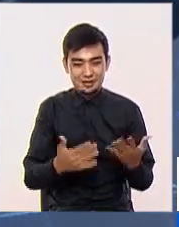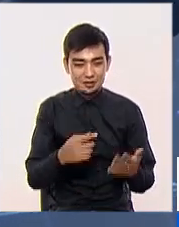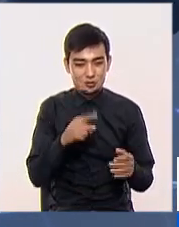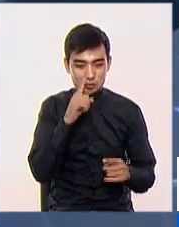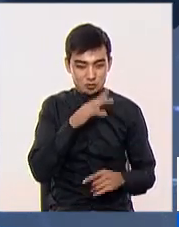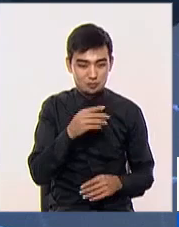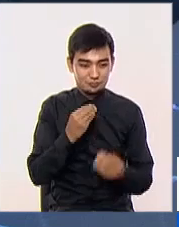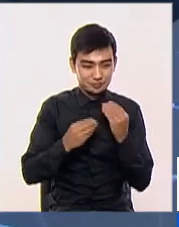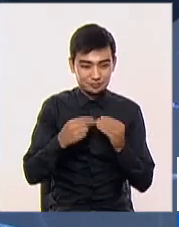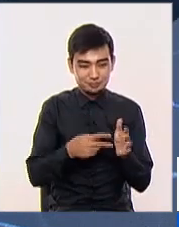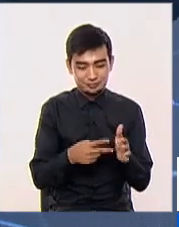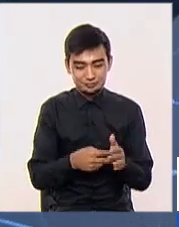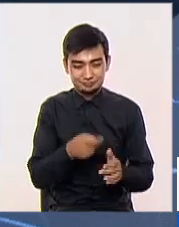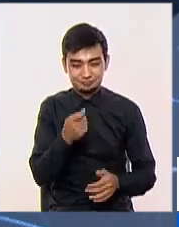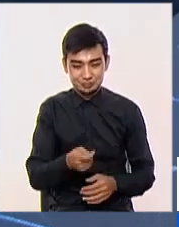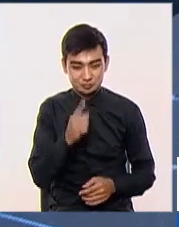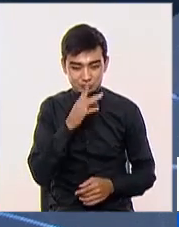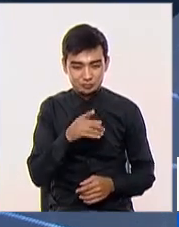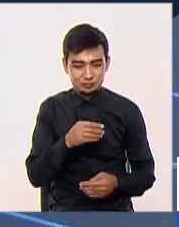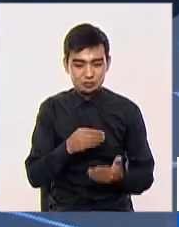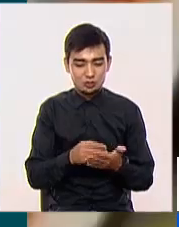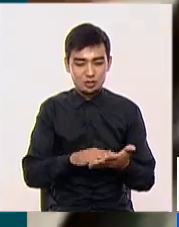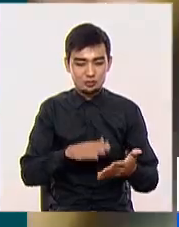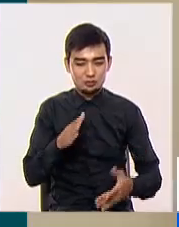этот продукт. Дарья Насипова расскажет подробнее.